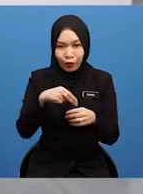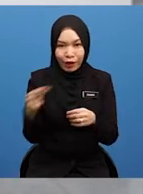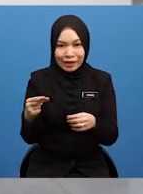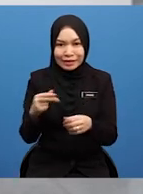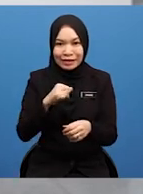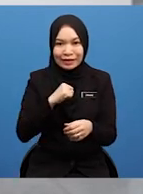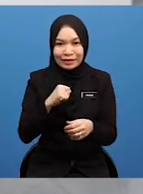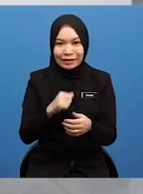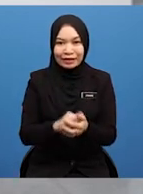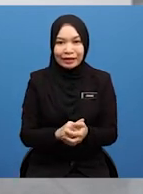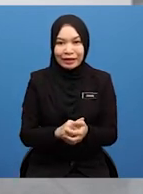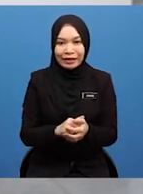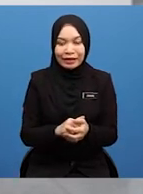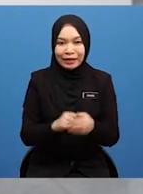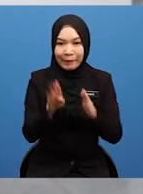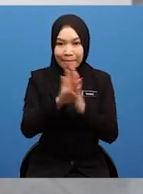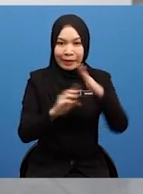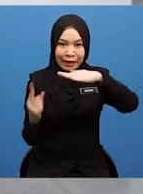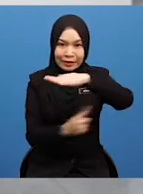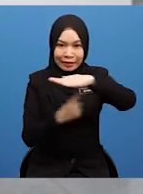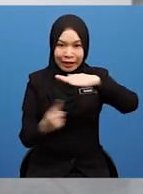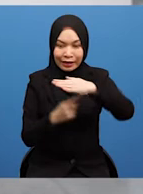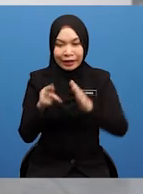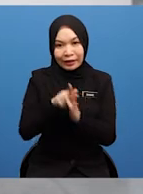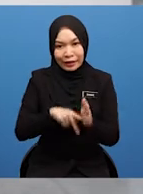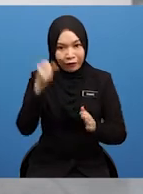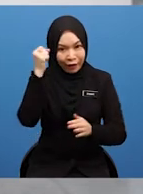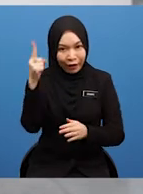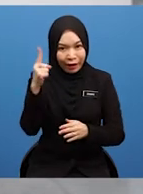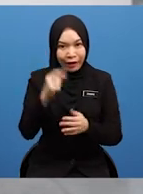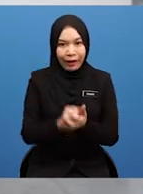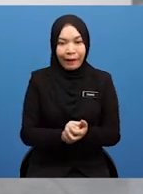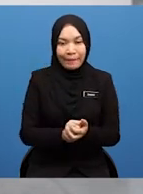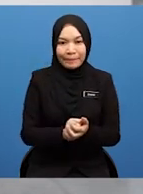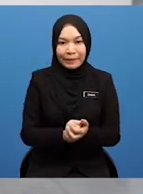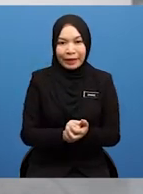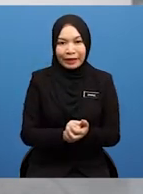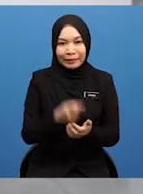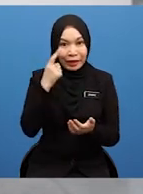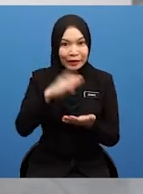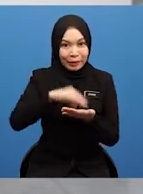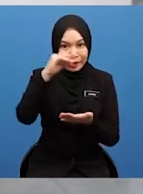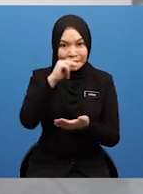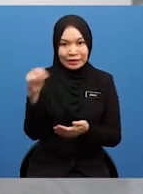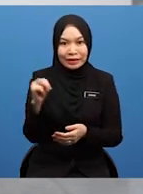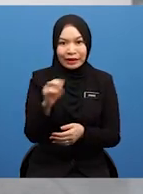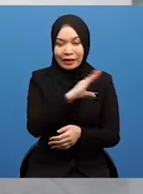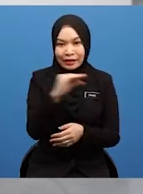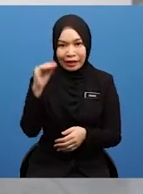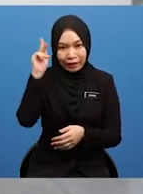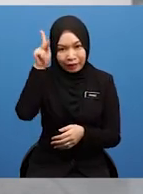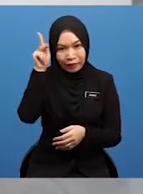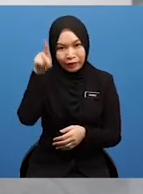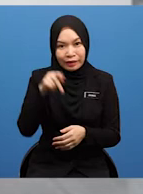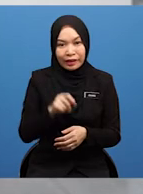terhadap subjek aspectama serta kandungan dan kontek kontek irt jangan lupa oke